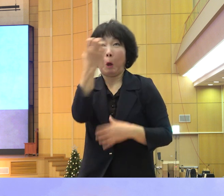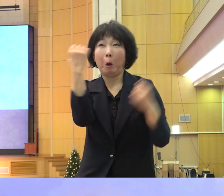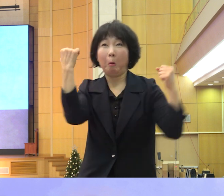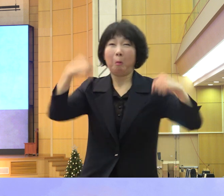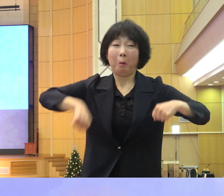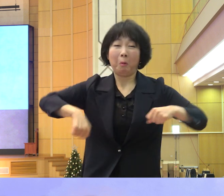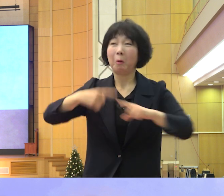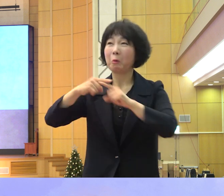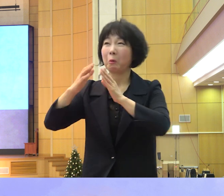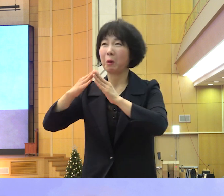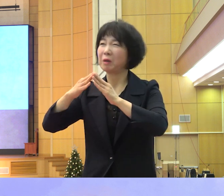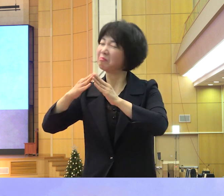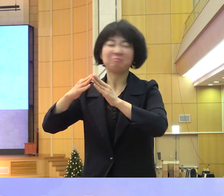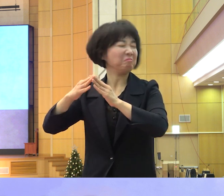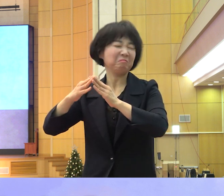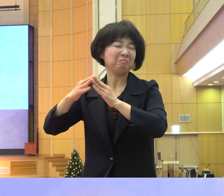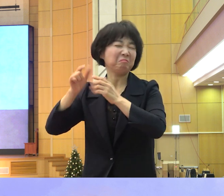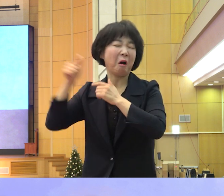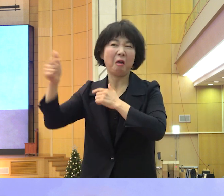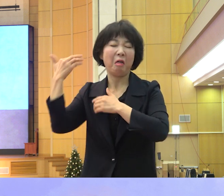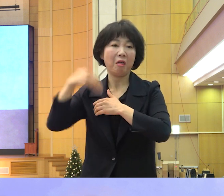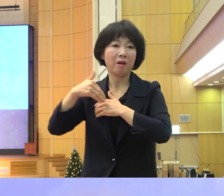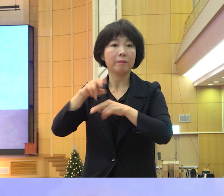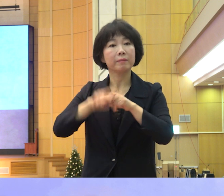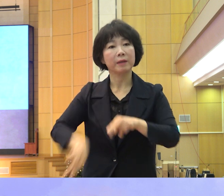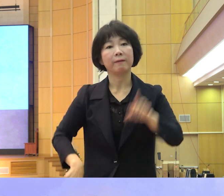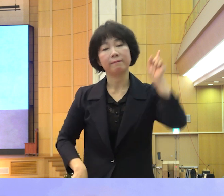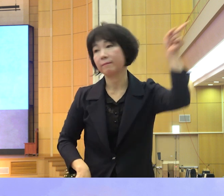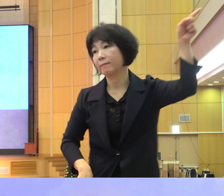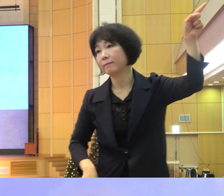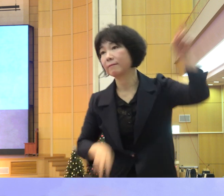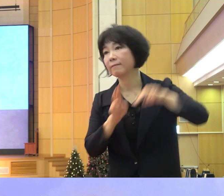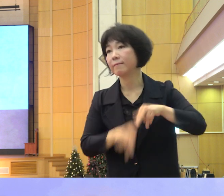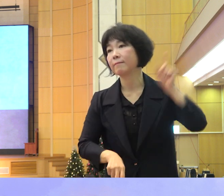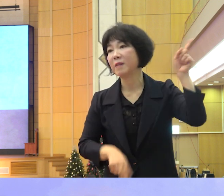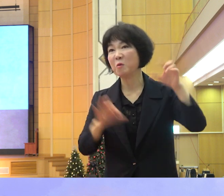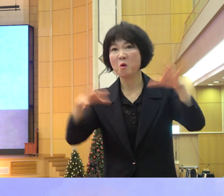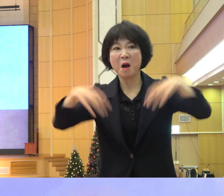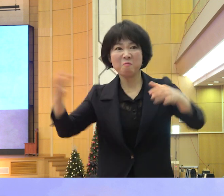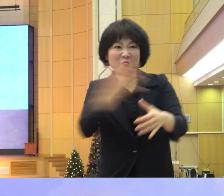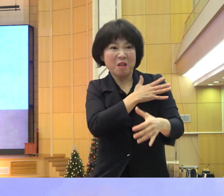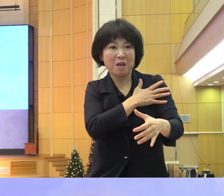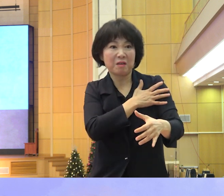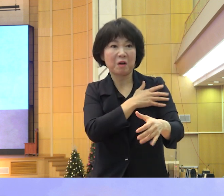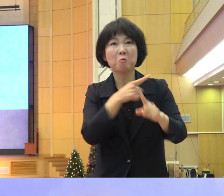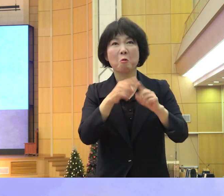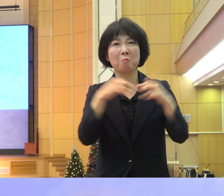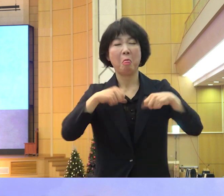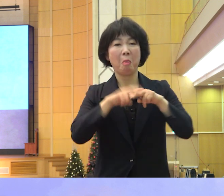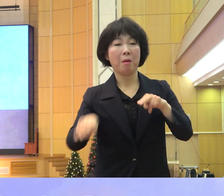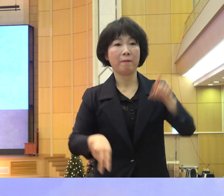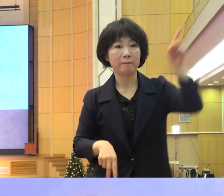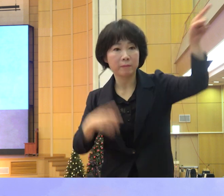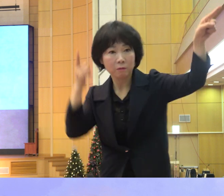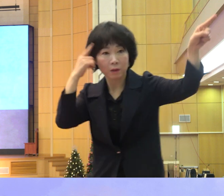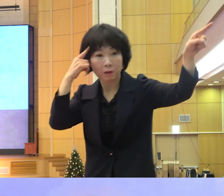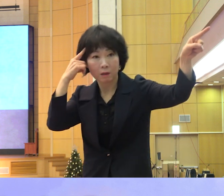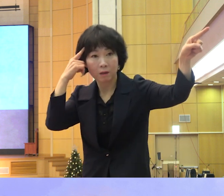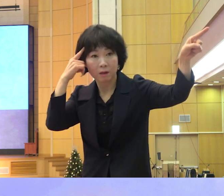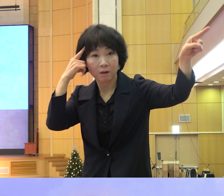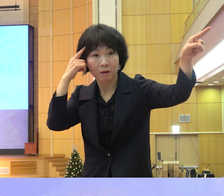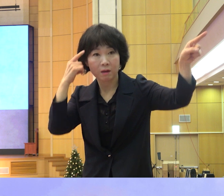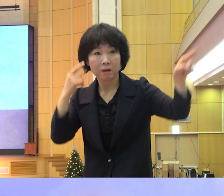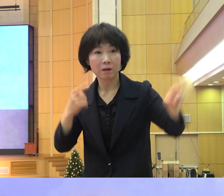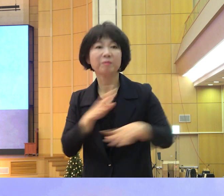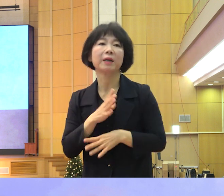진리가 있는지 진리가 없는지 이걸 모르고. 따라합시다. 우리는 진리가 있는